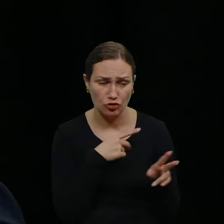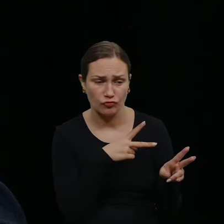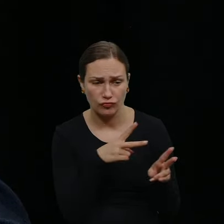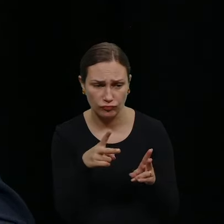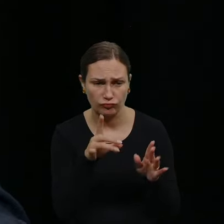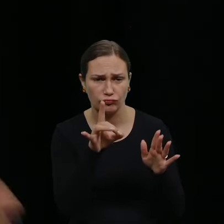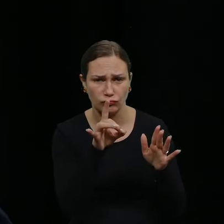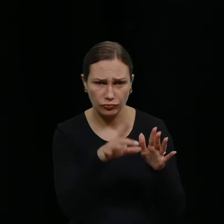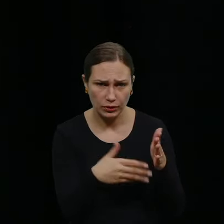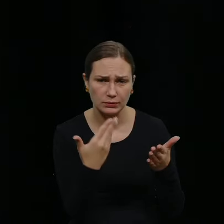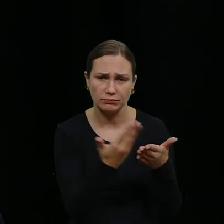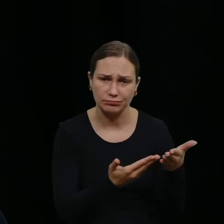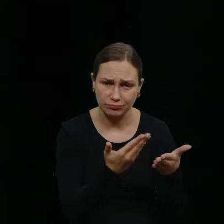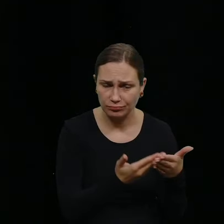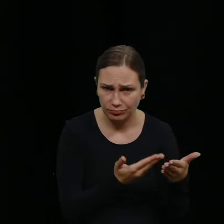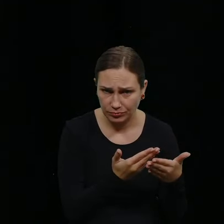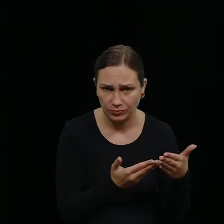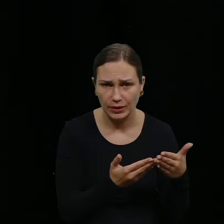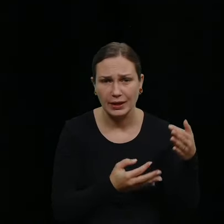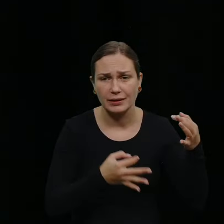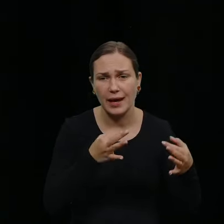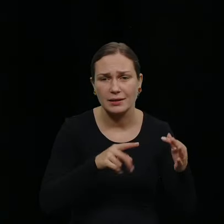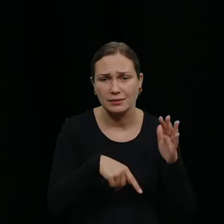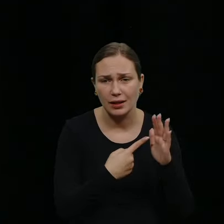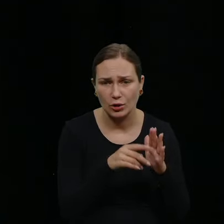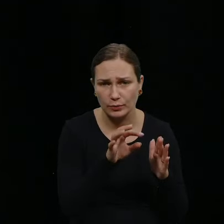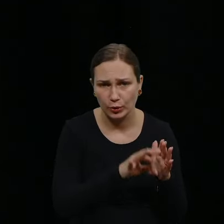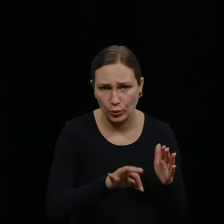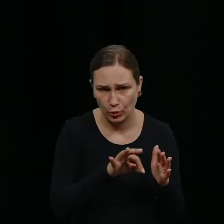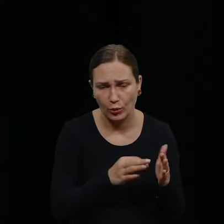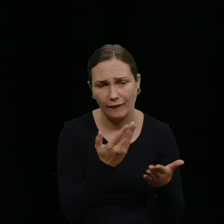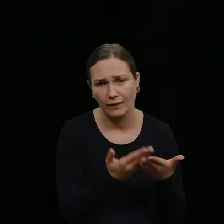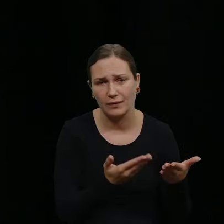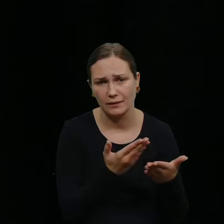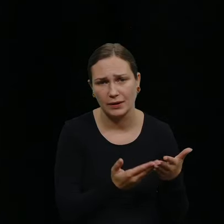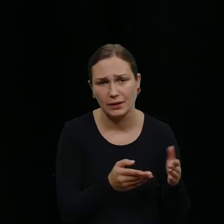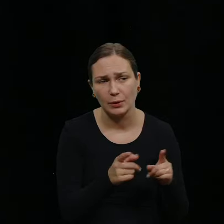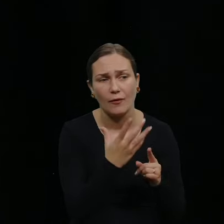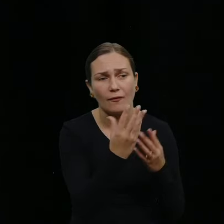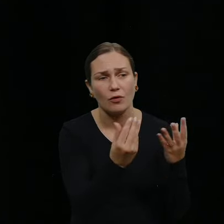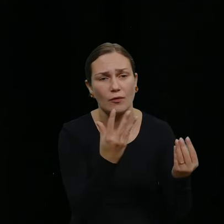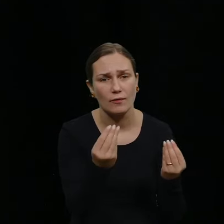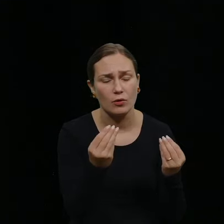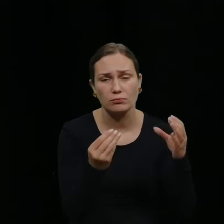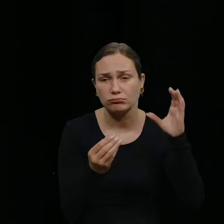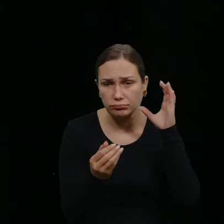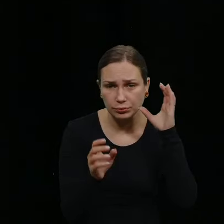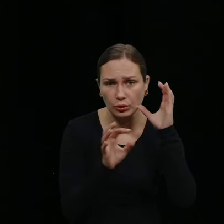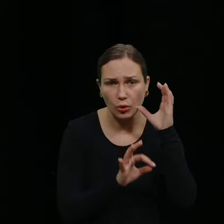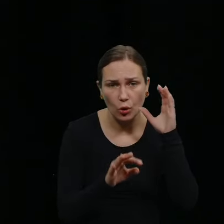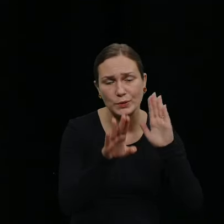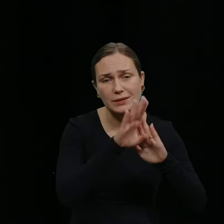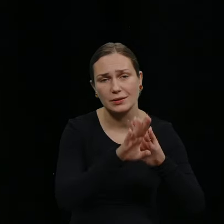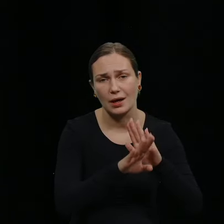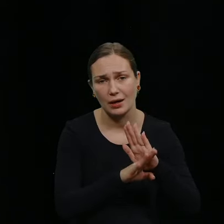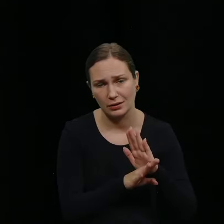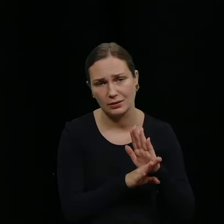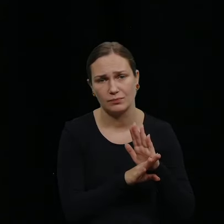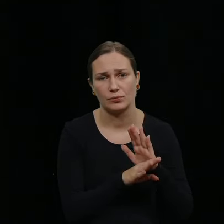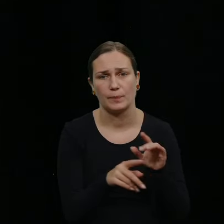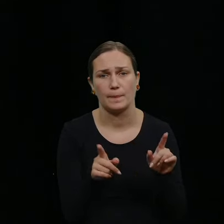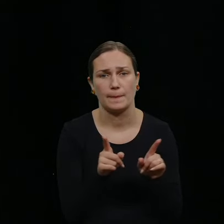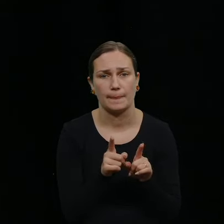buvimas, konsultavimas gyventojų teisiniais klausimais, išklausimas jų dėl atskirų įstatymų,